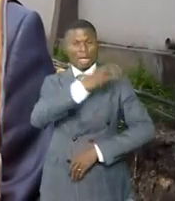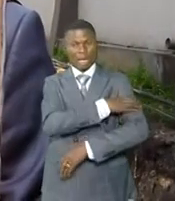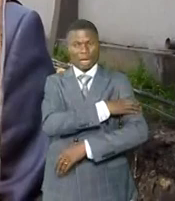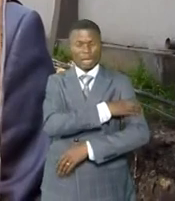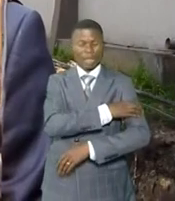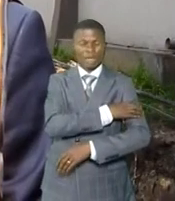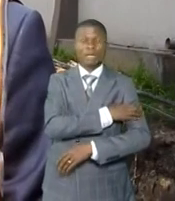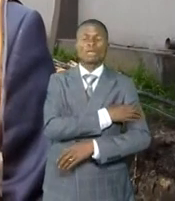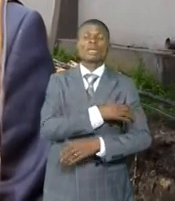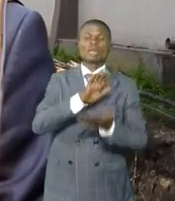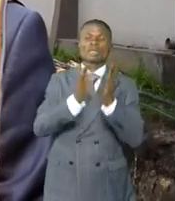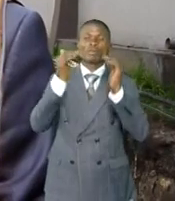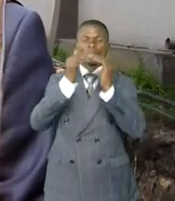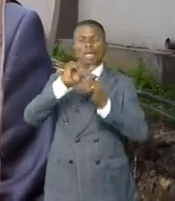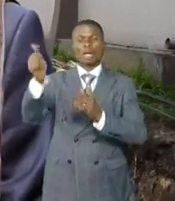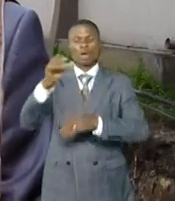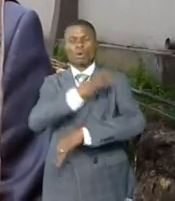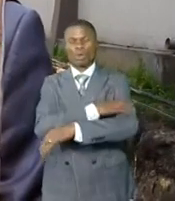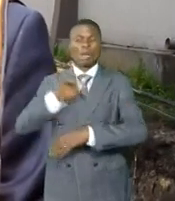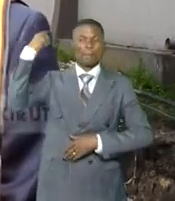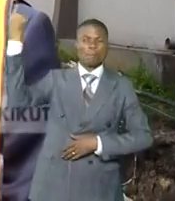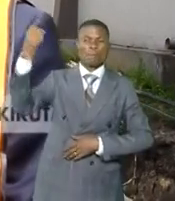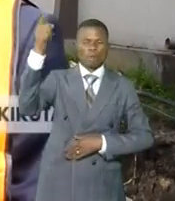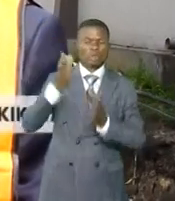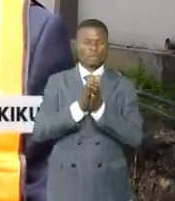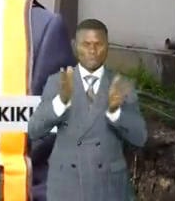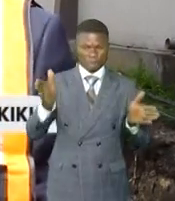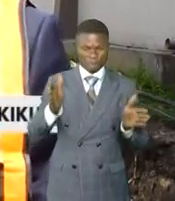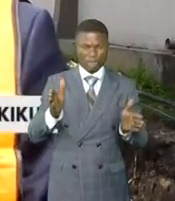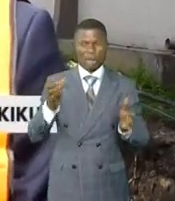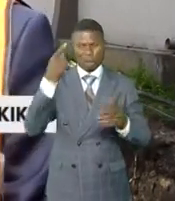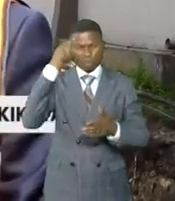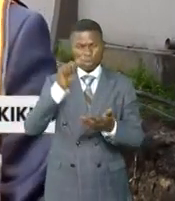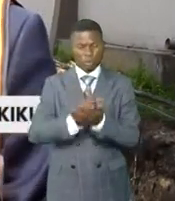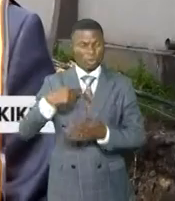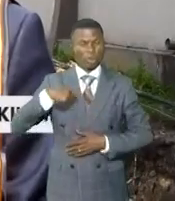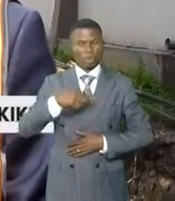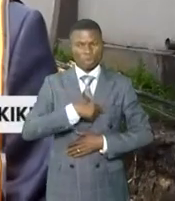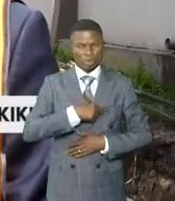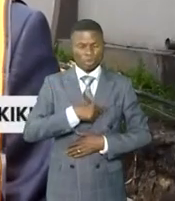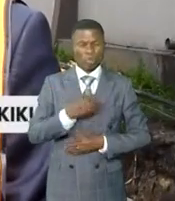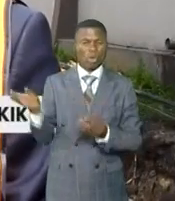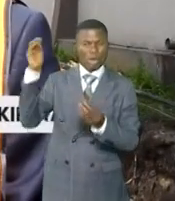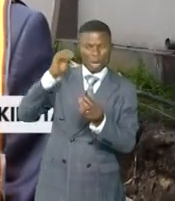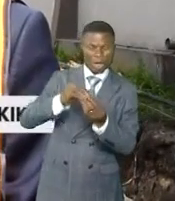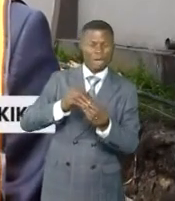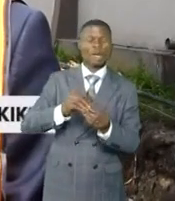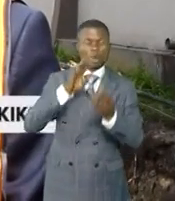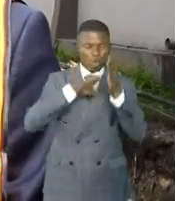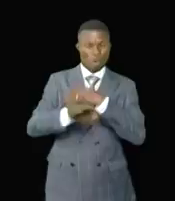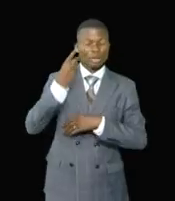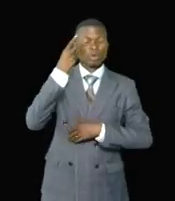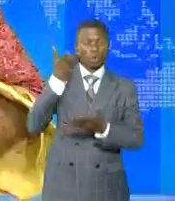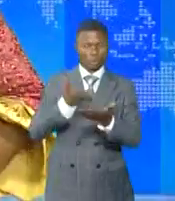miroir, ressembler à d'autres capitales du monde entier. Et nous insérons dans cette vision-là et nous